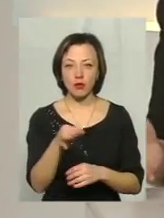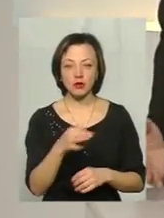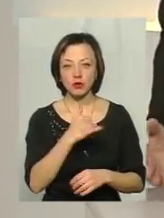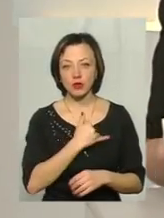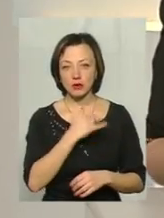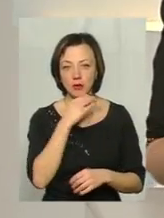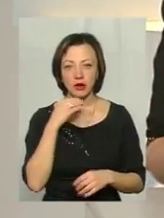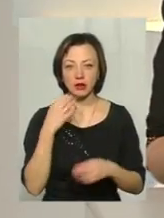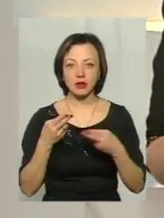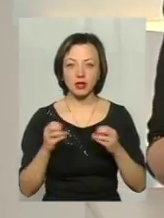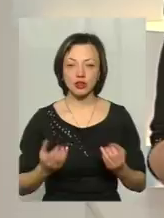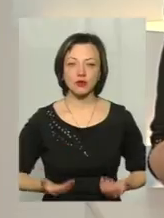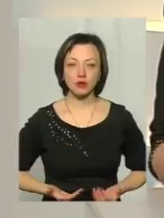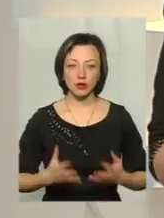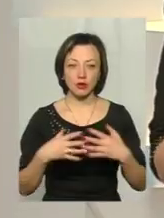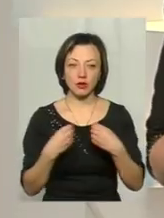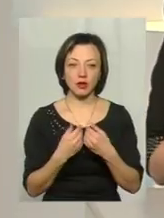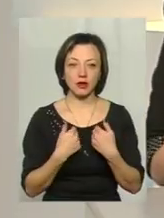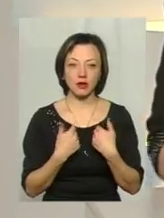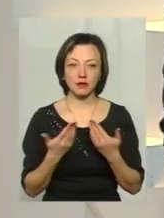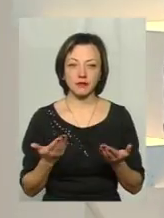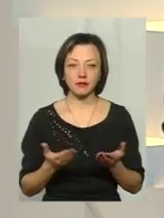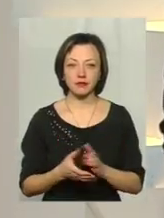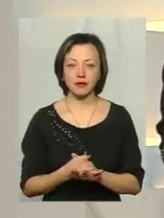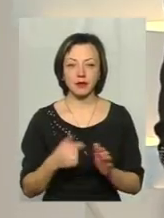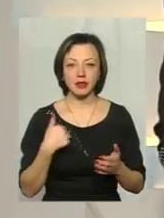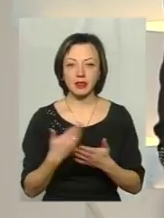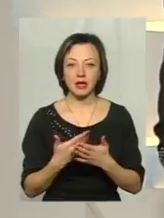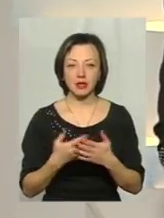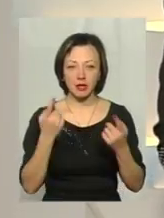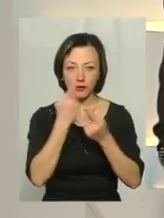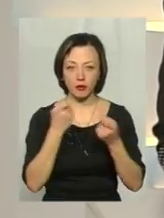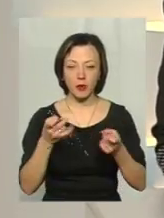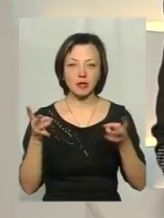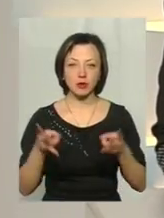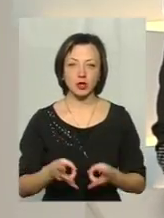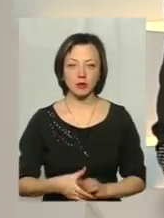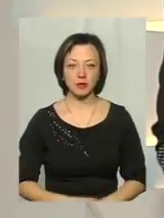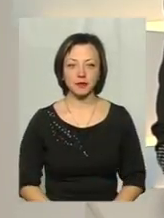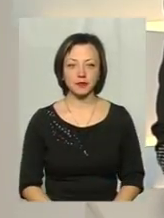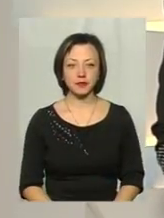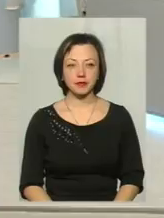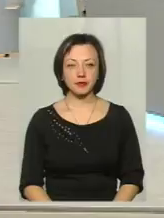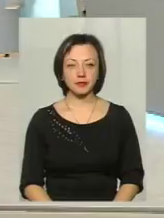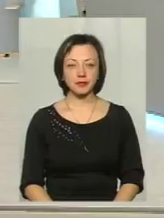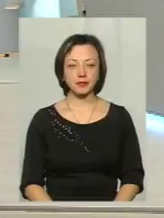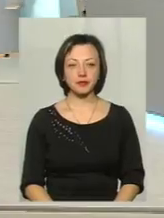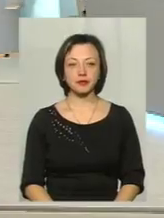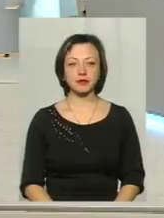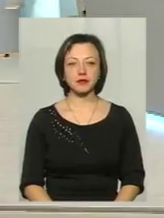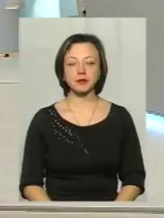багато де живуть родини. Да? Ну, мені здається, що така інформація потрібна. Ну, на даний